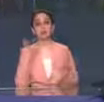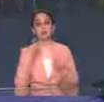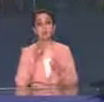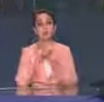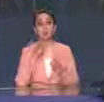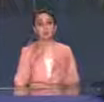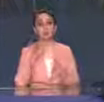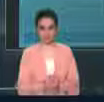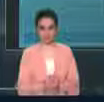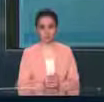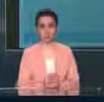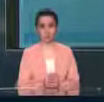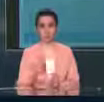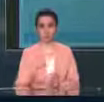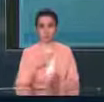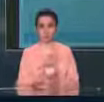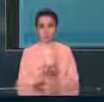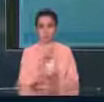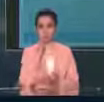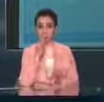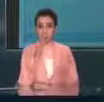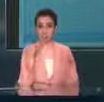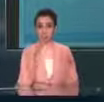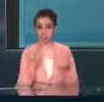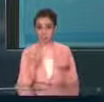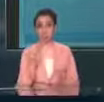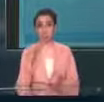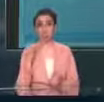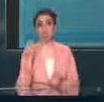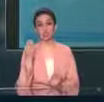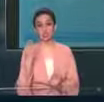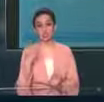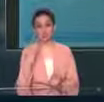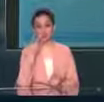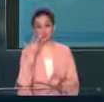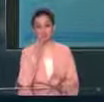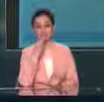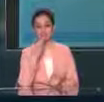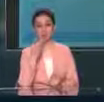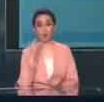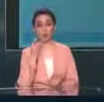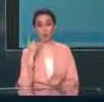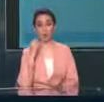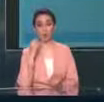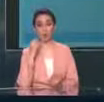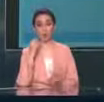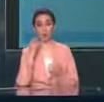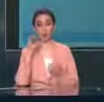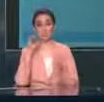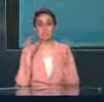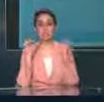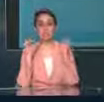1000 1000 должны сказать сейчас оговорим щас ударение мы говорим